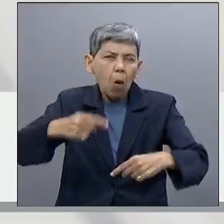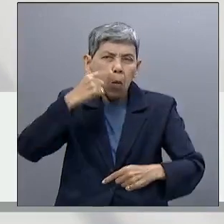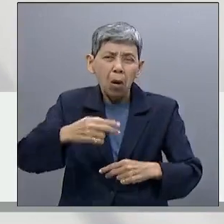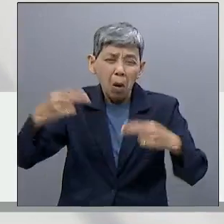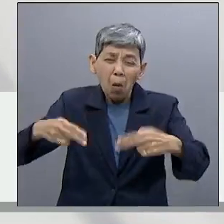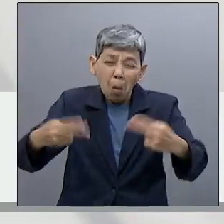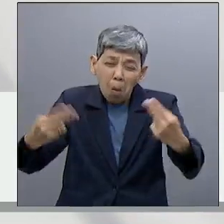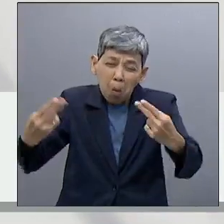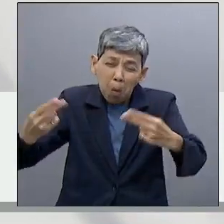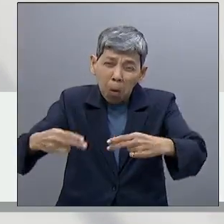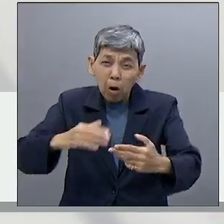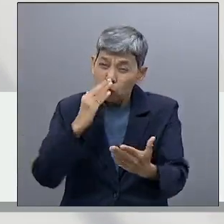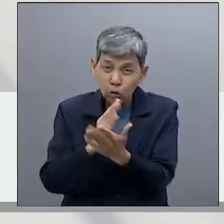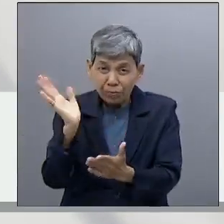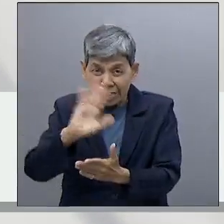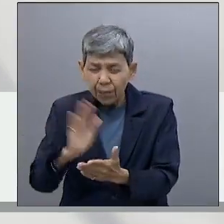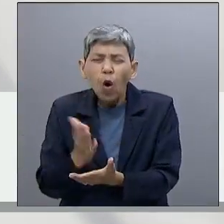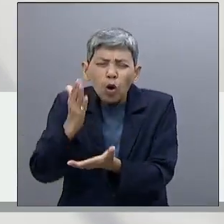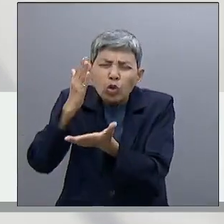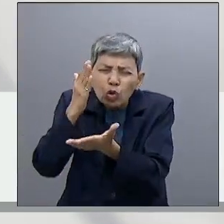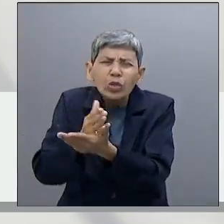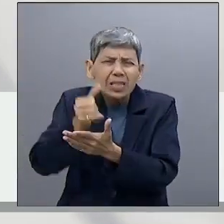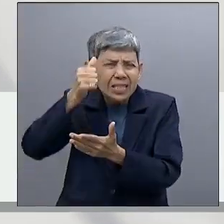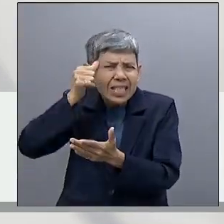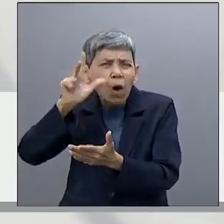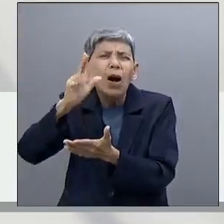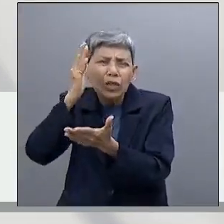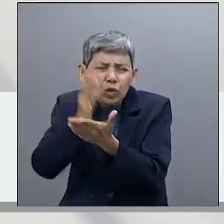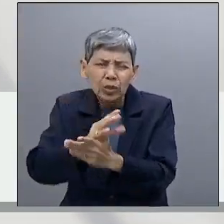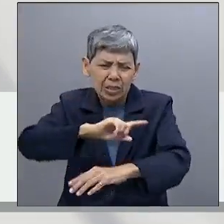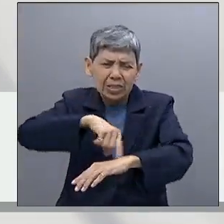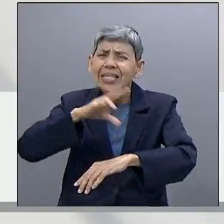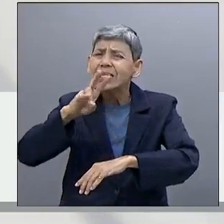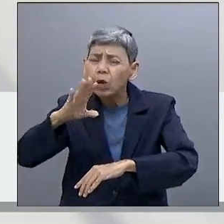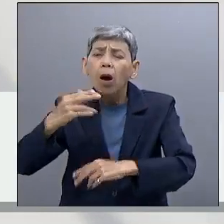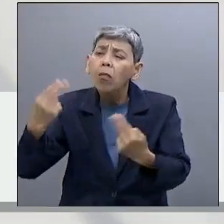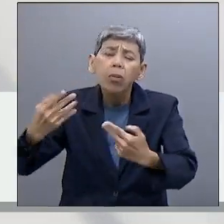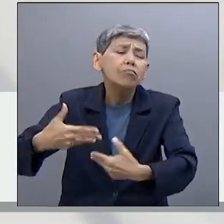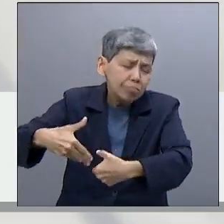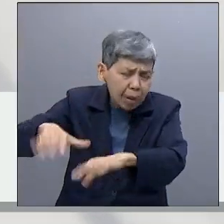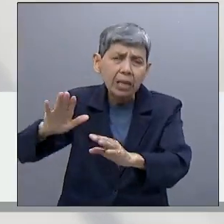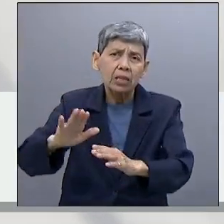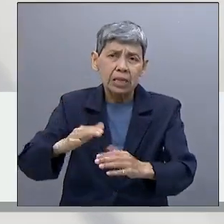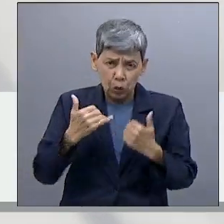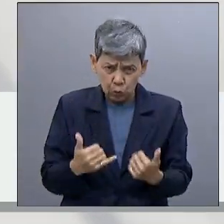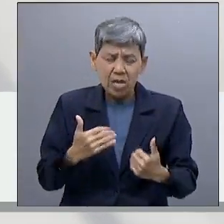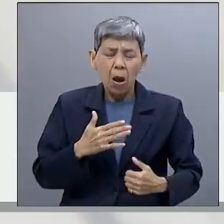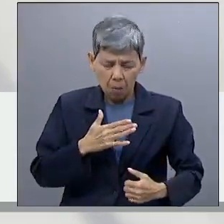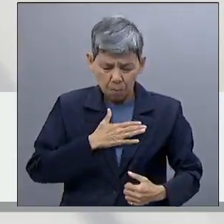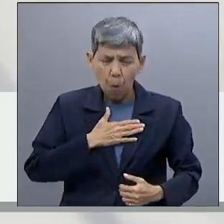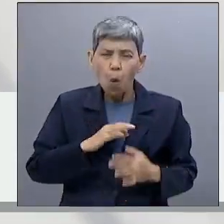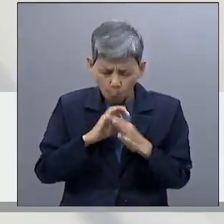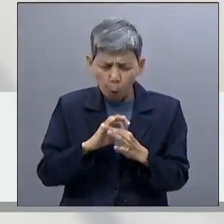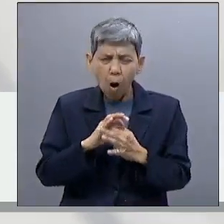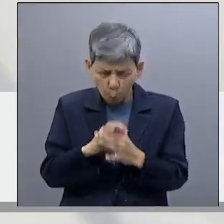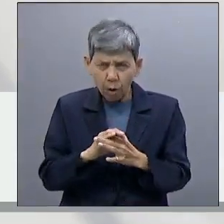หยุดยิงตลอดไปน ะ ขอหยุดยิงชั่ วครา วหลังจากนั้นคุณจะยิงต่อไม่เป็นไรวันนี้ผมสิ่งที่หวั่นใ